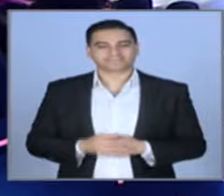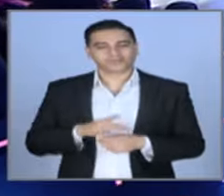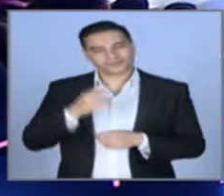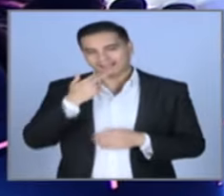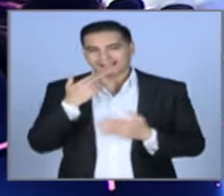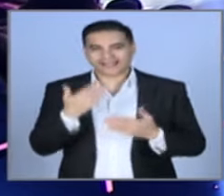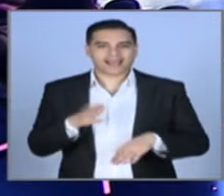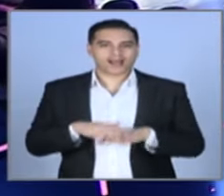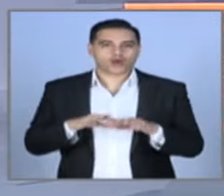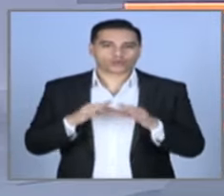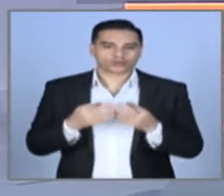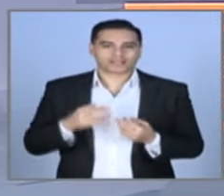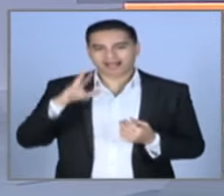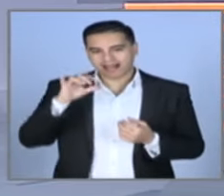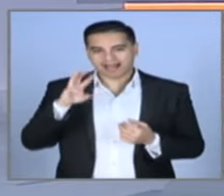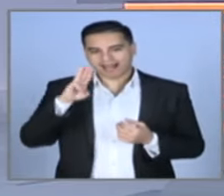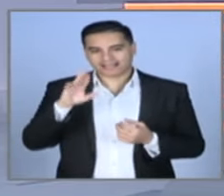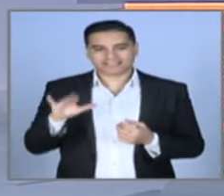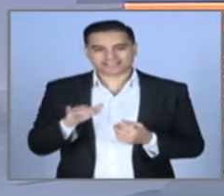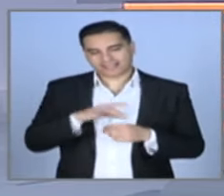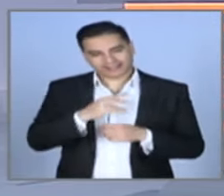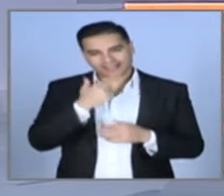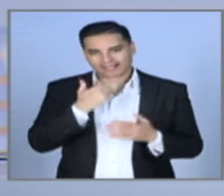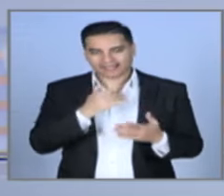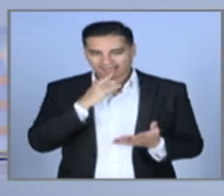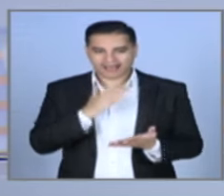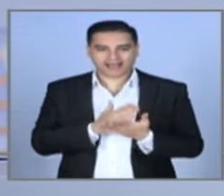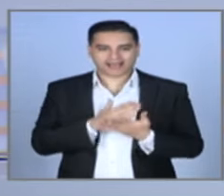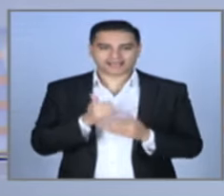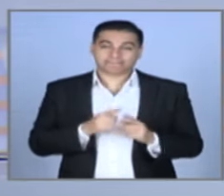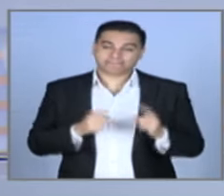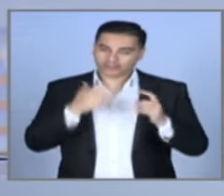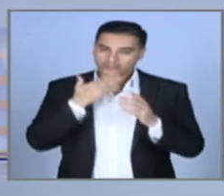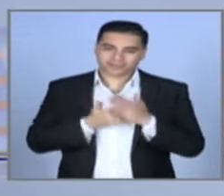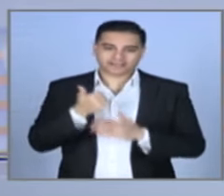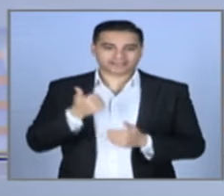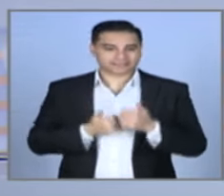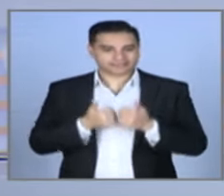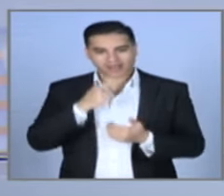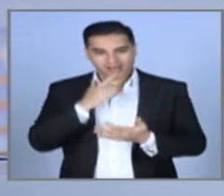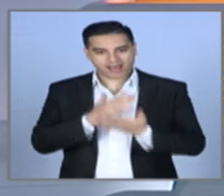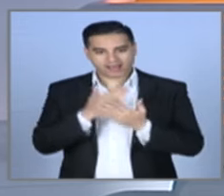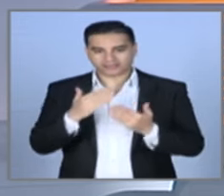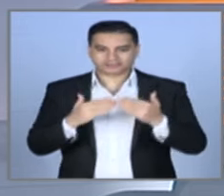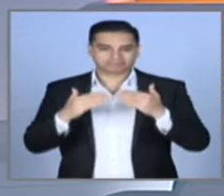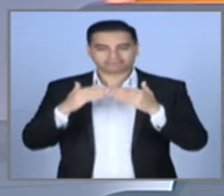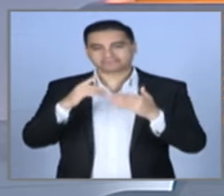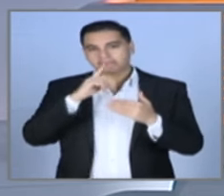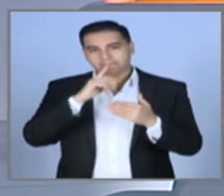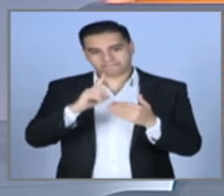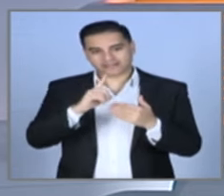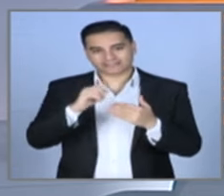وهارد لك لعيلة الليسي، هارد لك فعلا. هو كان ماتش جميل، كان المباراة متكافئة. ماتش جميل، احنا لينا الشرف ان